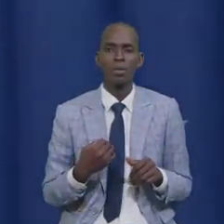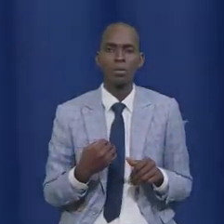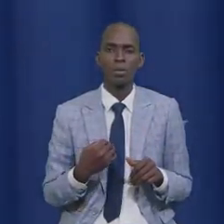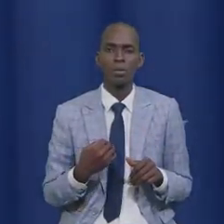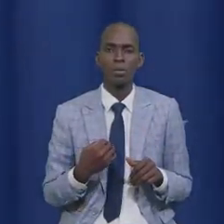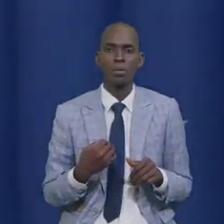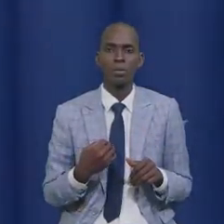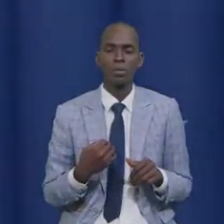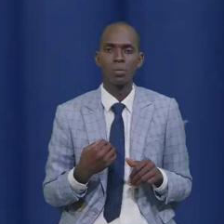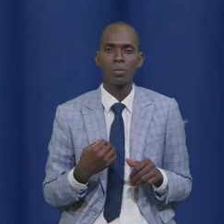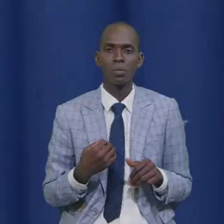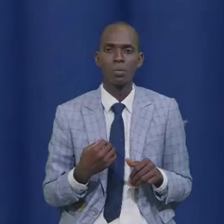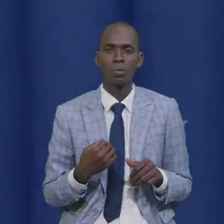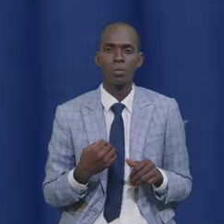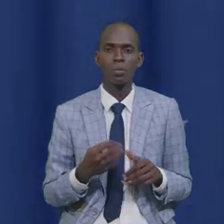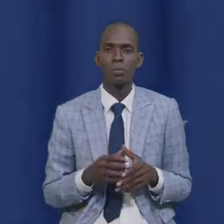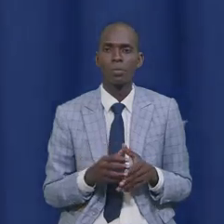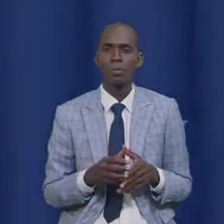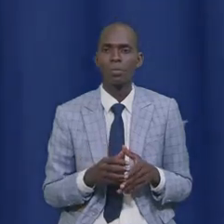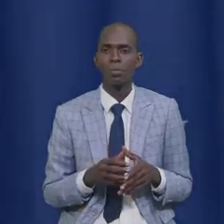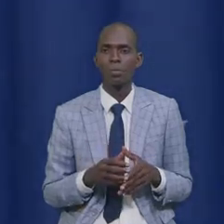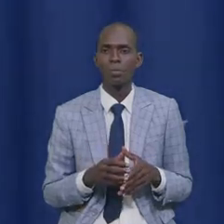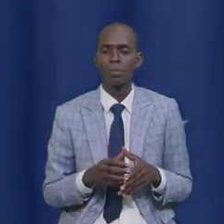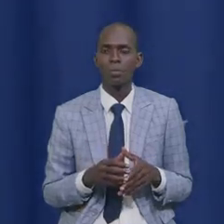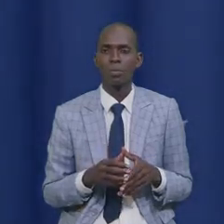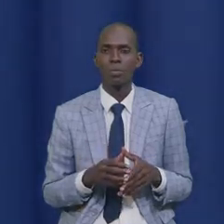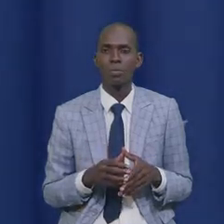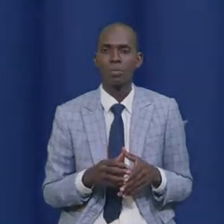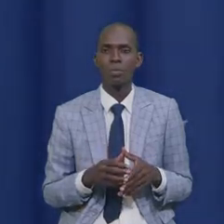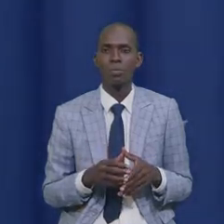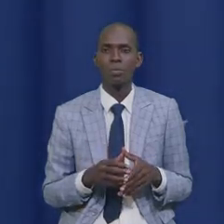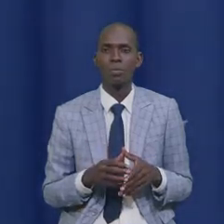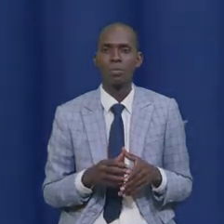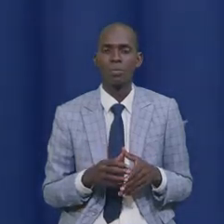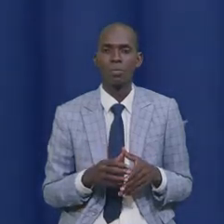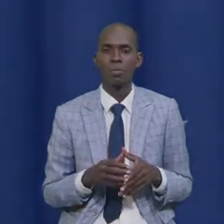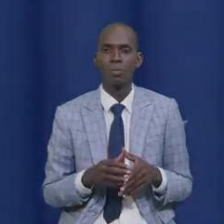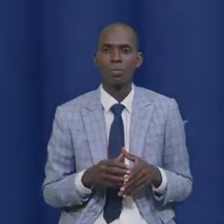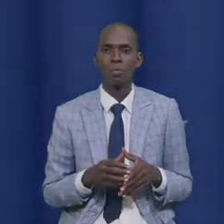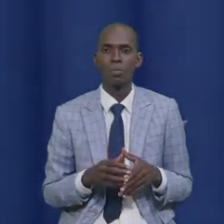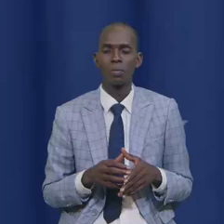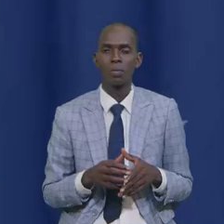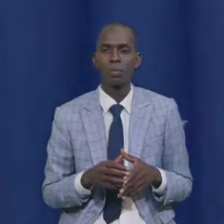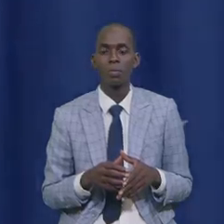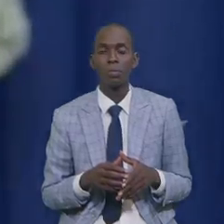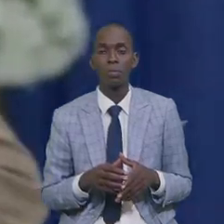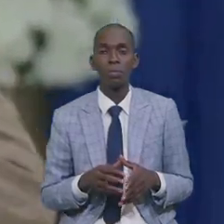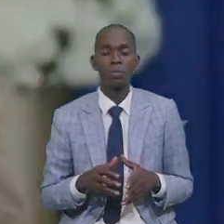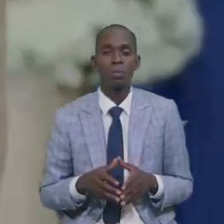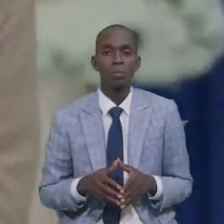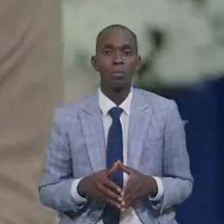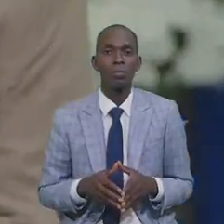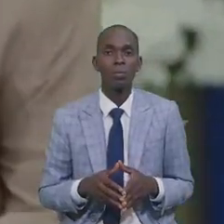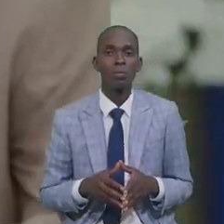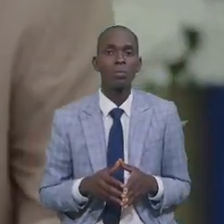Si tu sais que tout ce que nous voulons, que tout ce après quoi nous courons, c'est la maîtrise de tout ce que